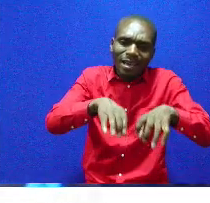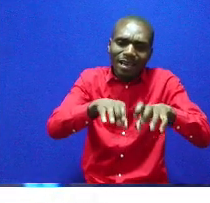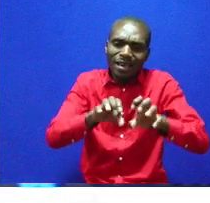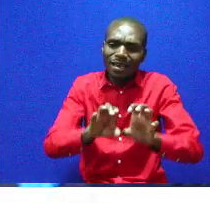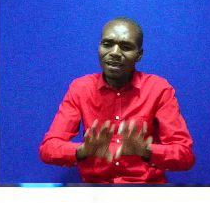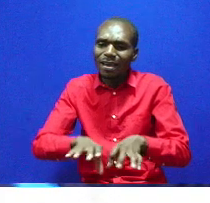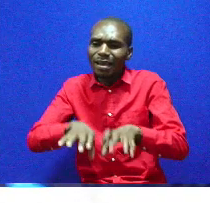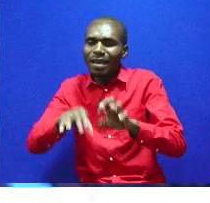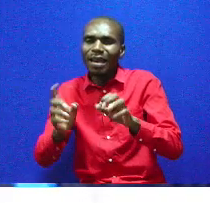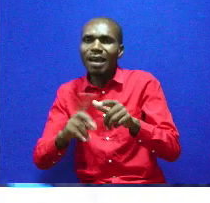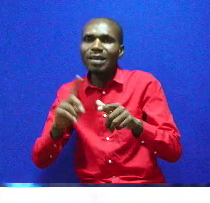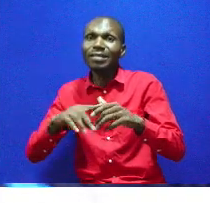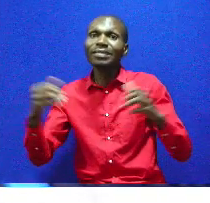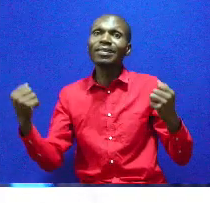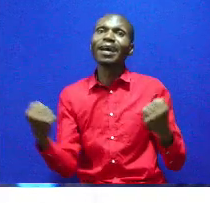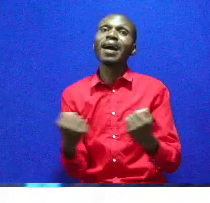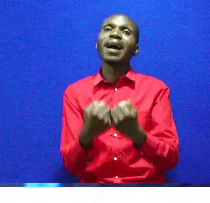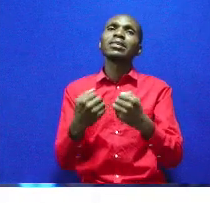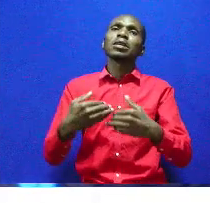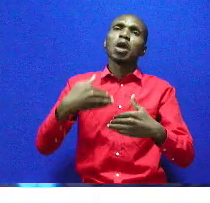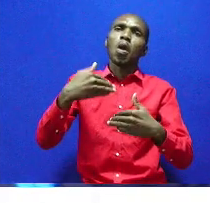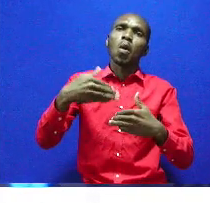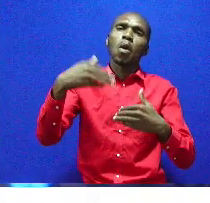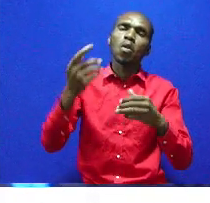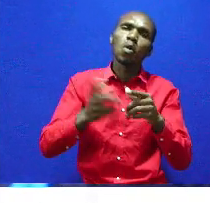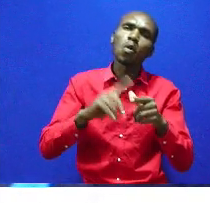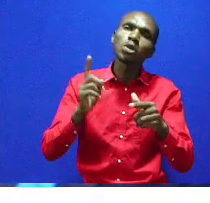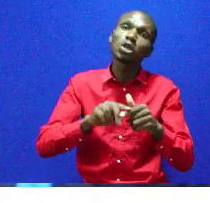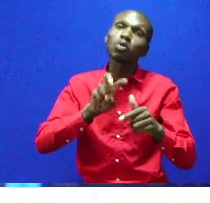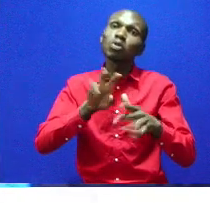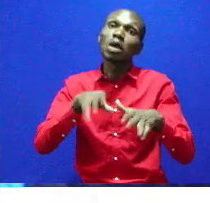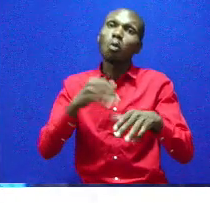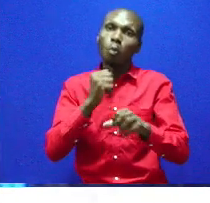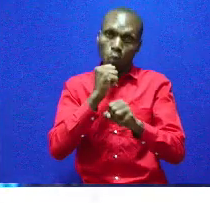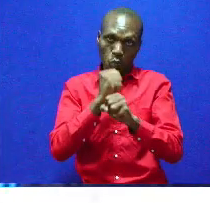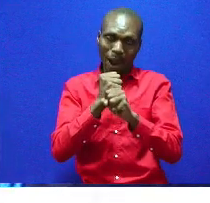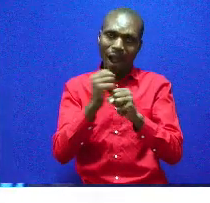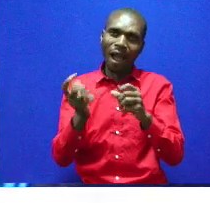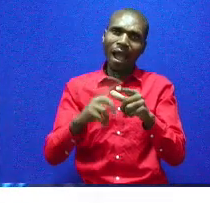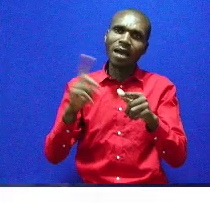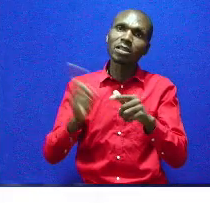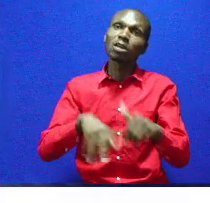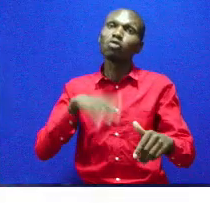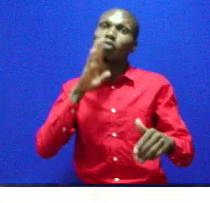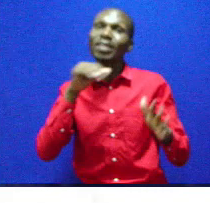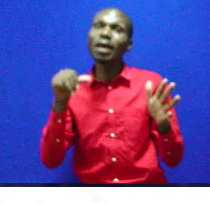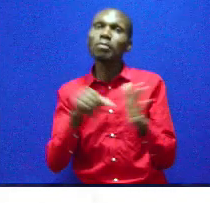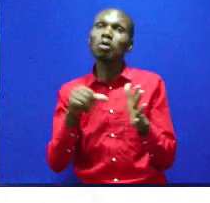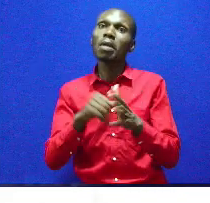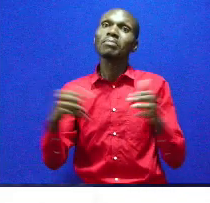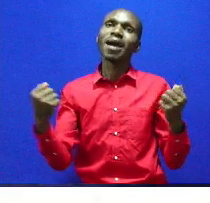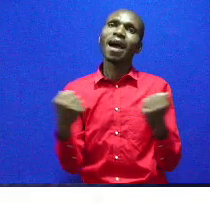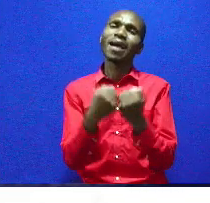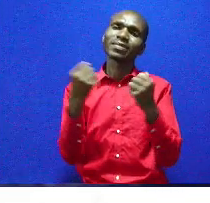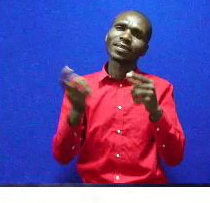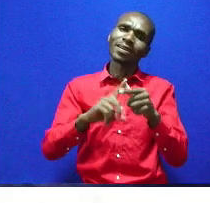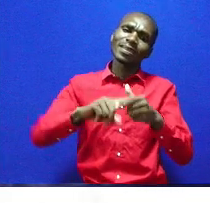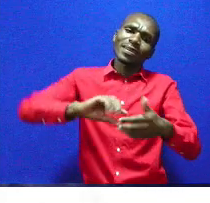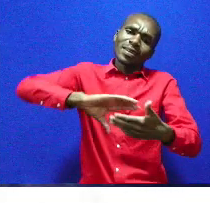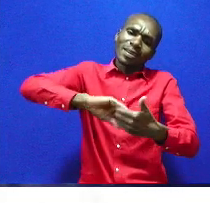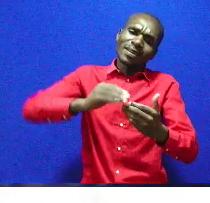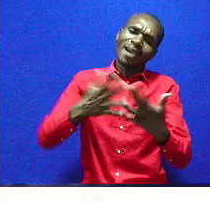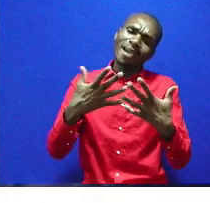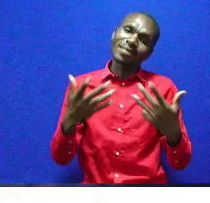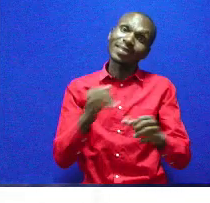gachi meters 100 meters kuruwa iga erore bunego kora gusuili achi achari echiga erosie Ebi ntubira